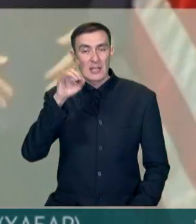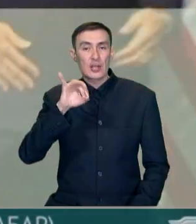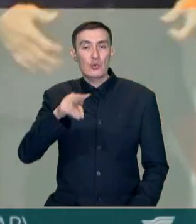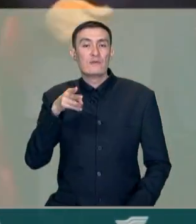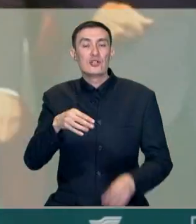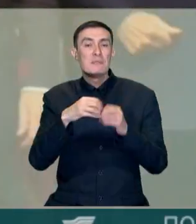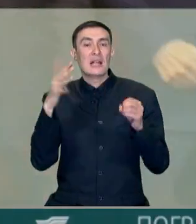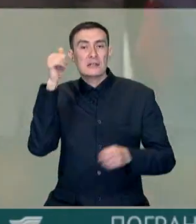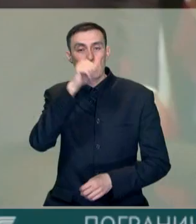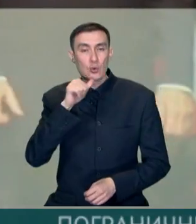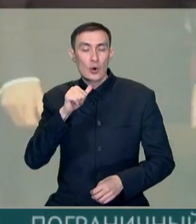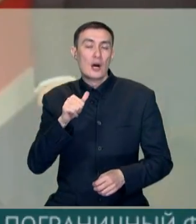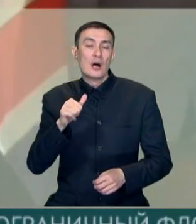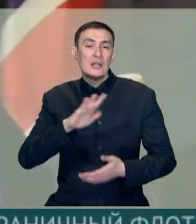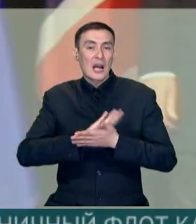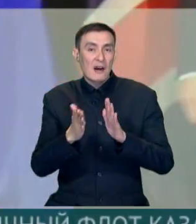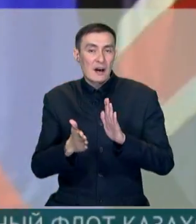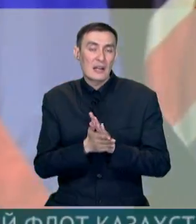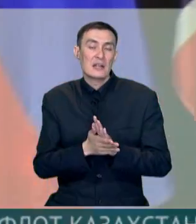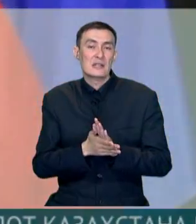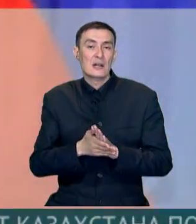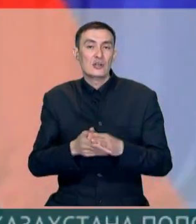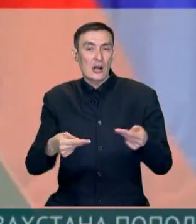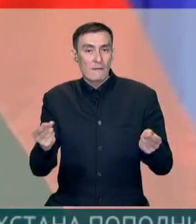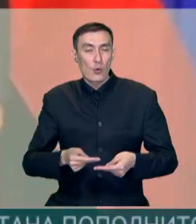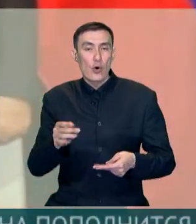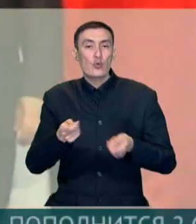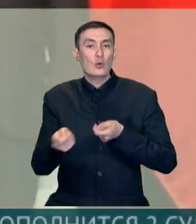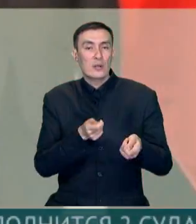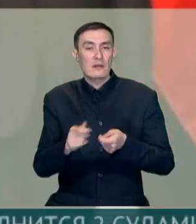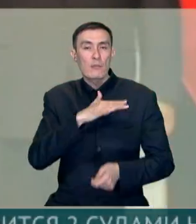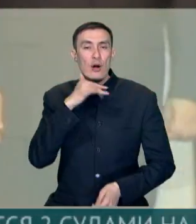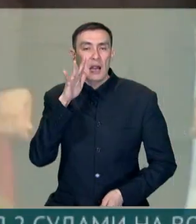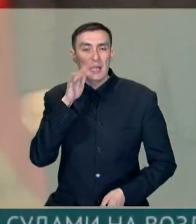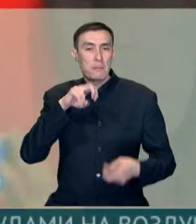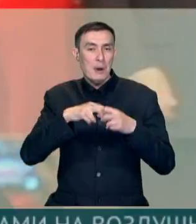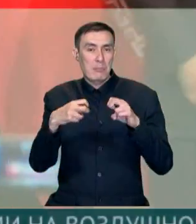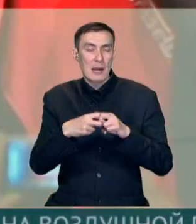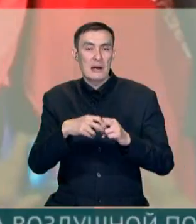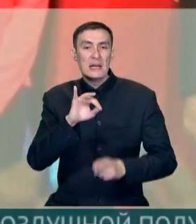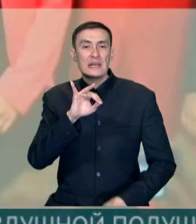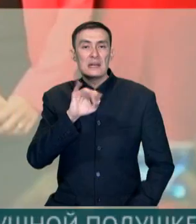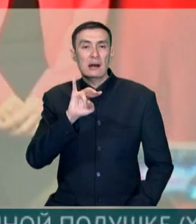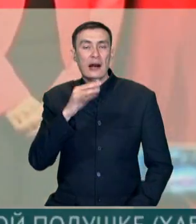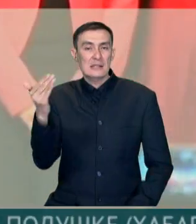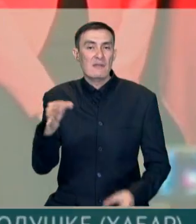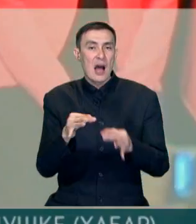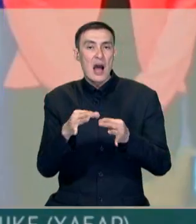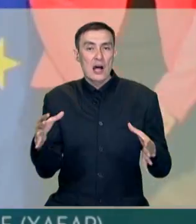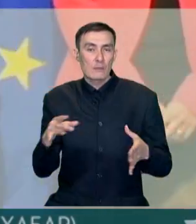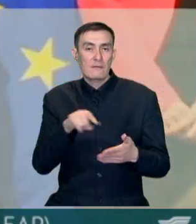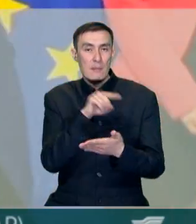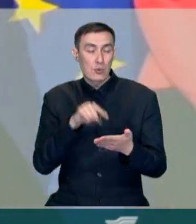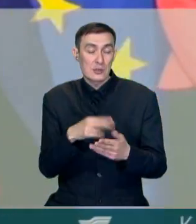июле 2015-го достигли исторического соглашения об урегулировании многолетней проблемы иранского атома. Тогда был